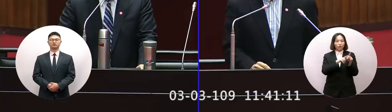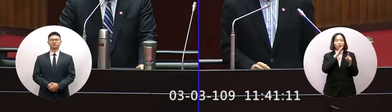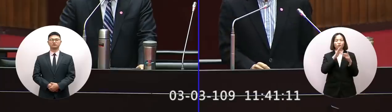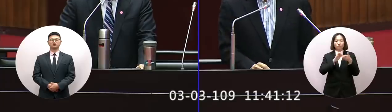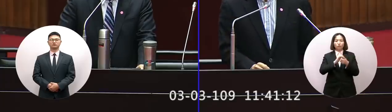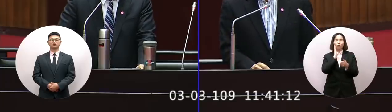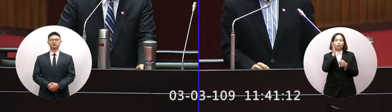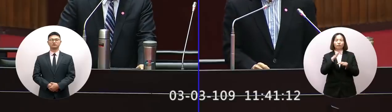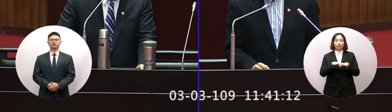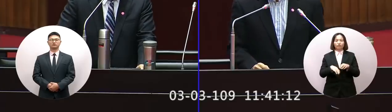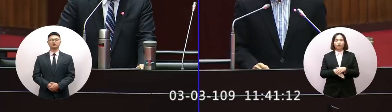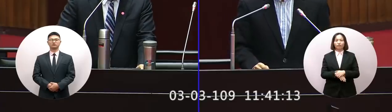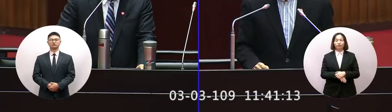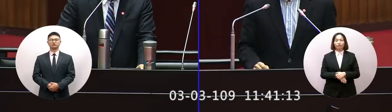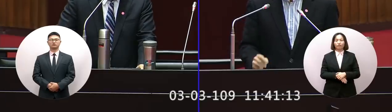順